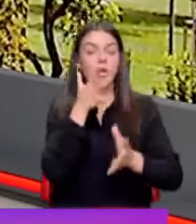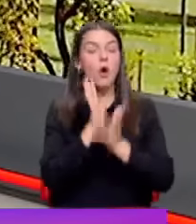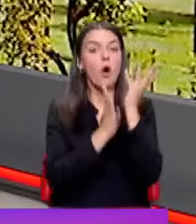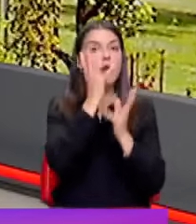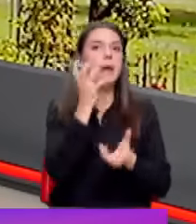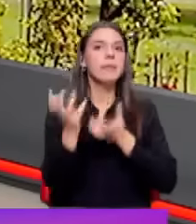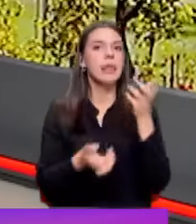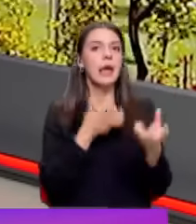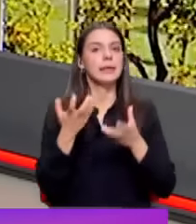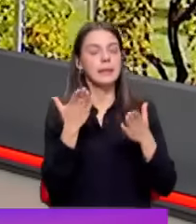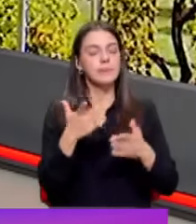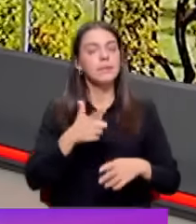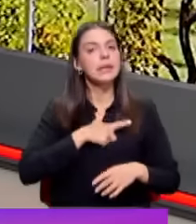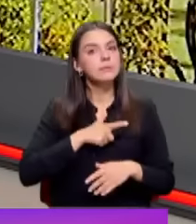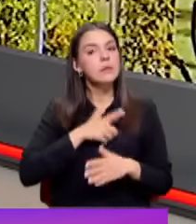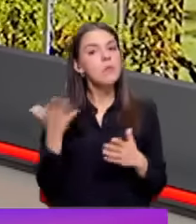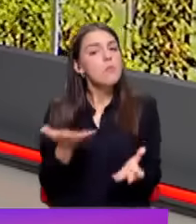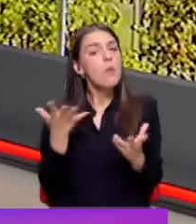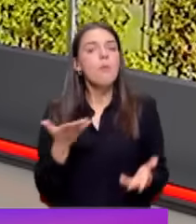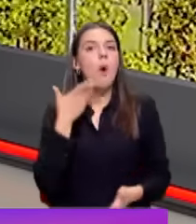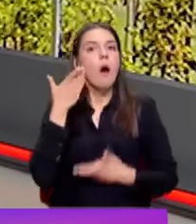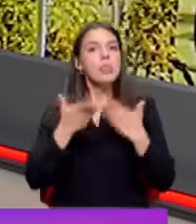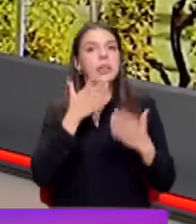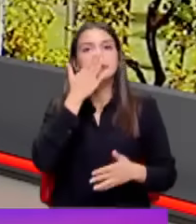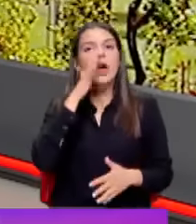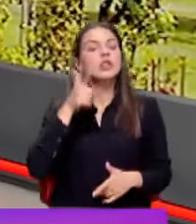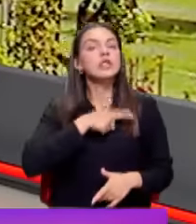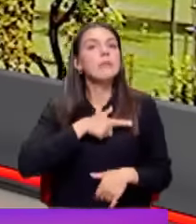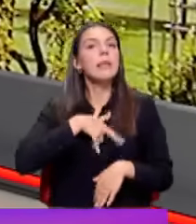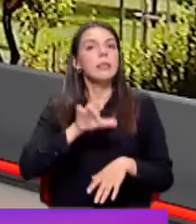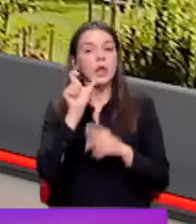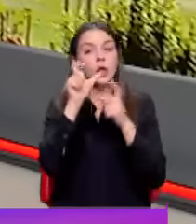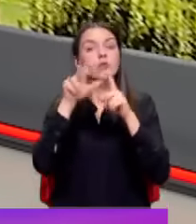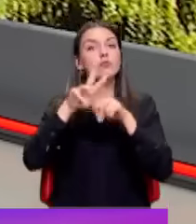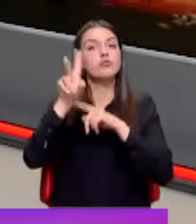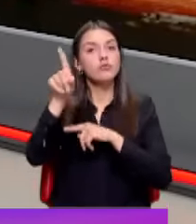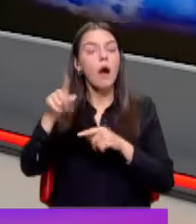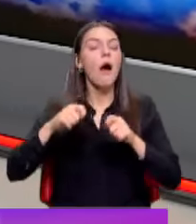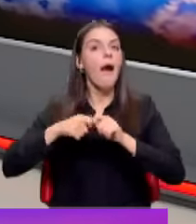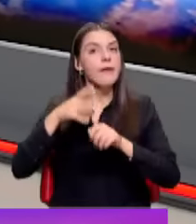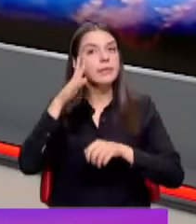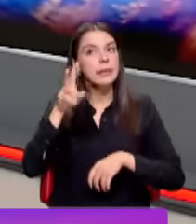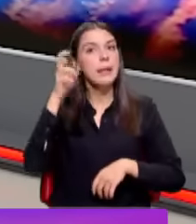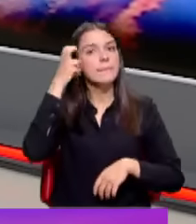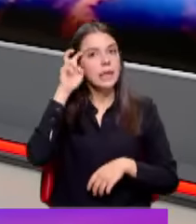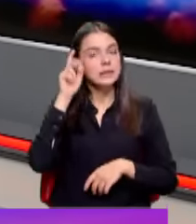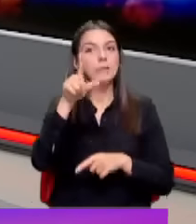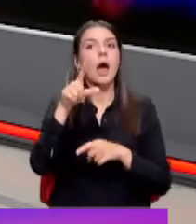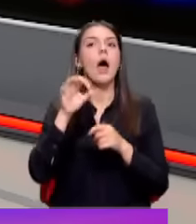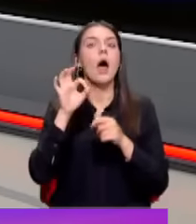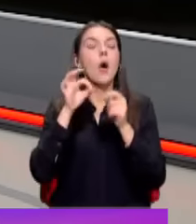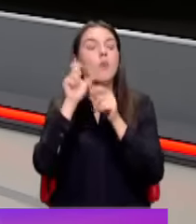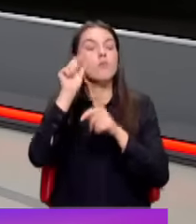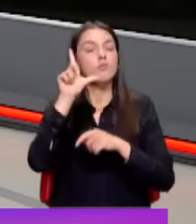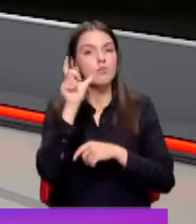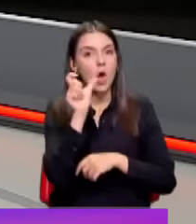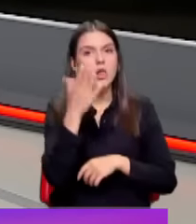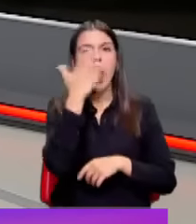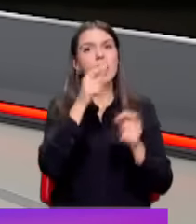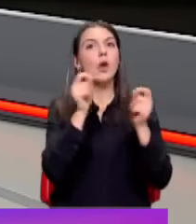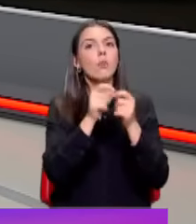yangınları. İzmir'den bolca bahsettik. Sadece İzmir değil, Uşak, Aydın, Manisa, Bolu, Karabük gibi pek çok